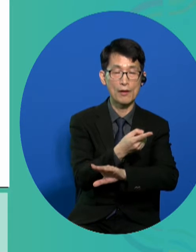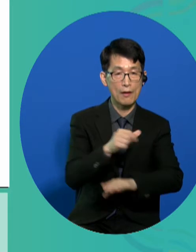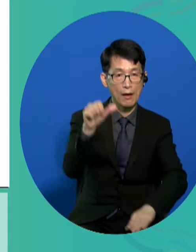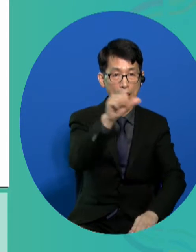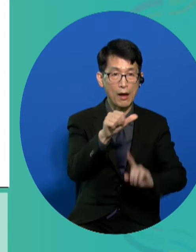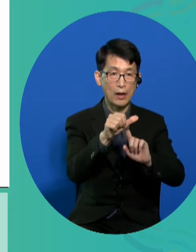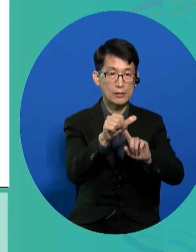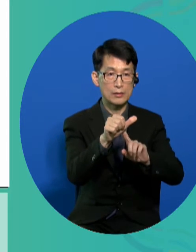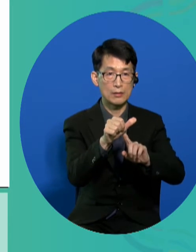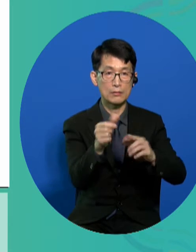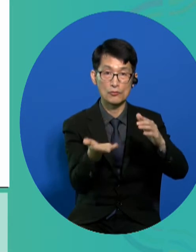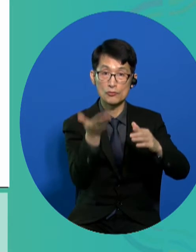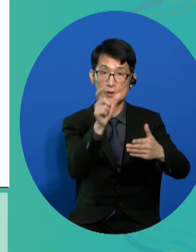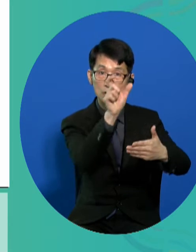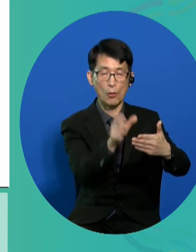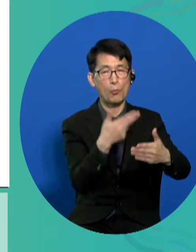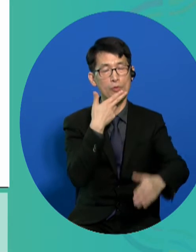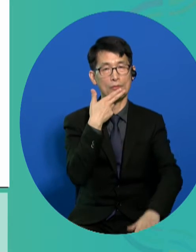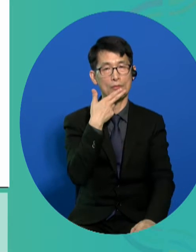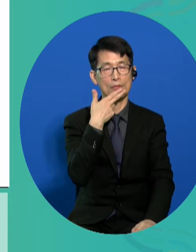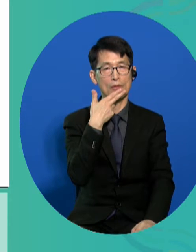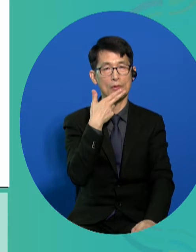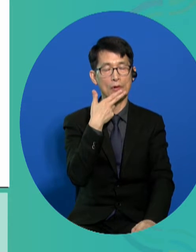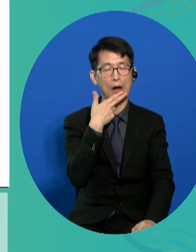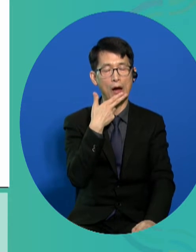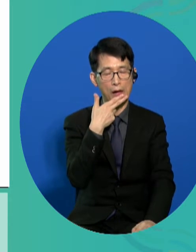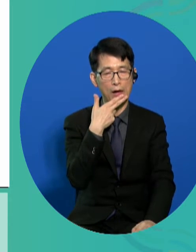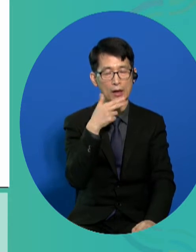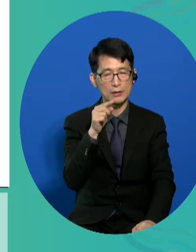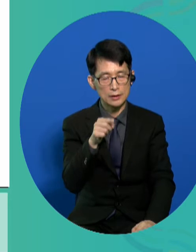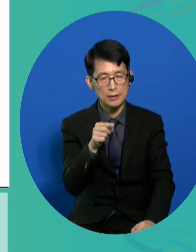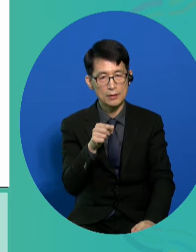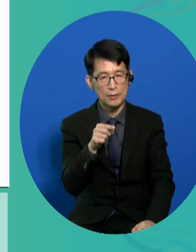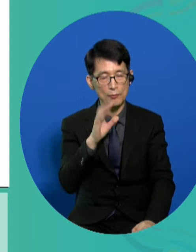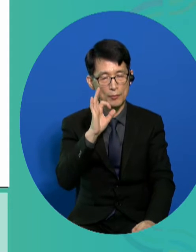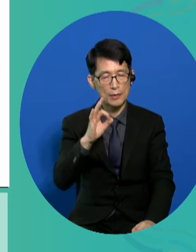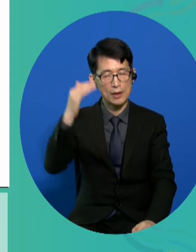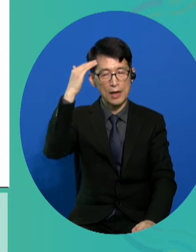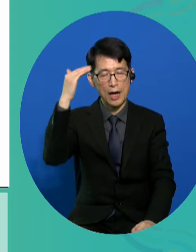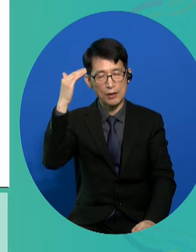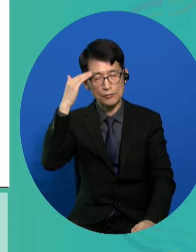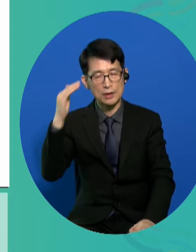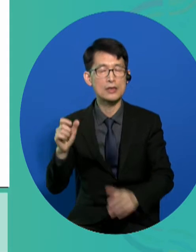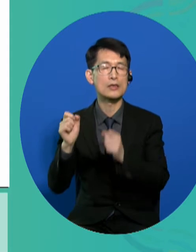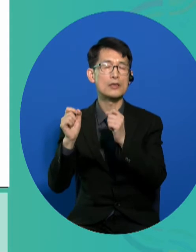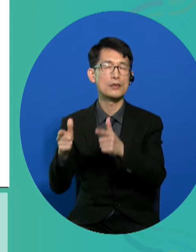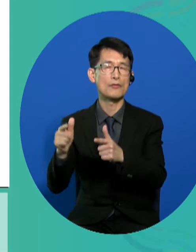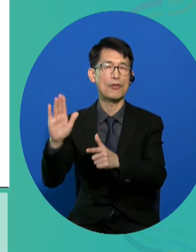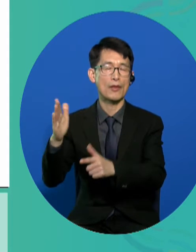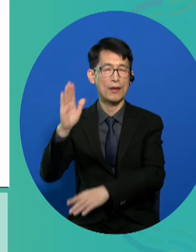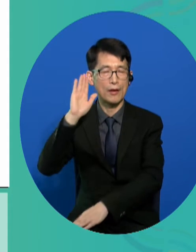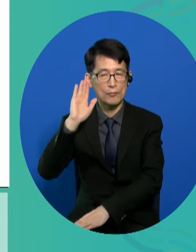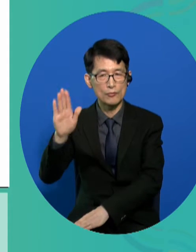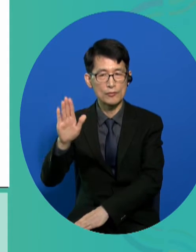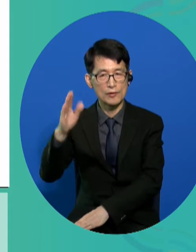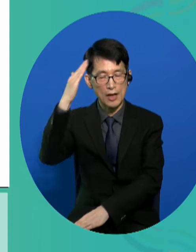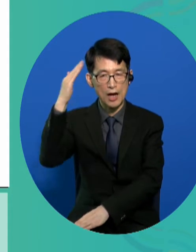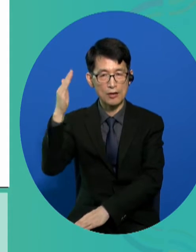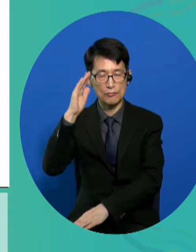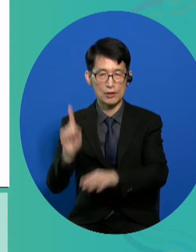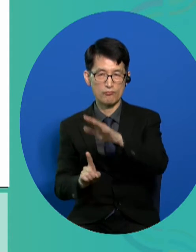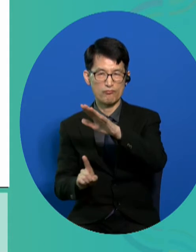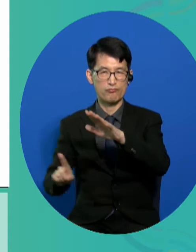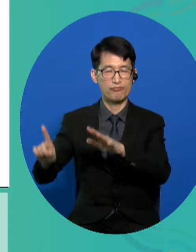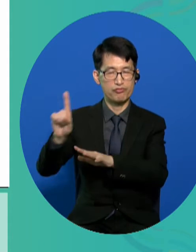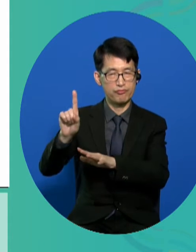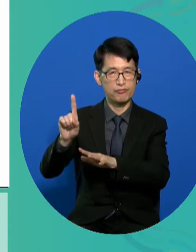들지 않았습니다. 그러나 이것은 오히려 한국에게는 하나의 기회가 될 수 있다고 생각을 합니다. 향후의 선두에 설 수 있고,